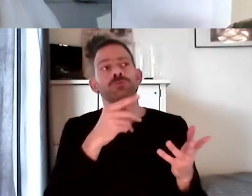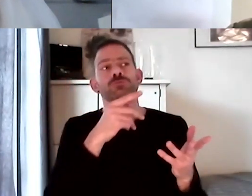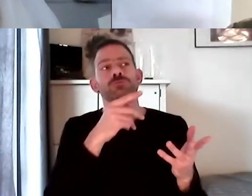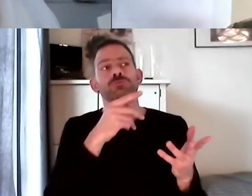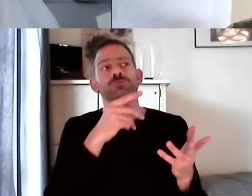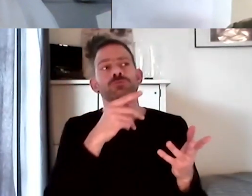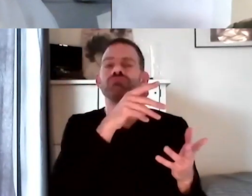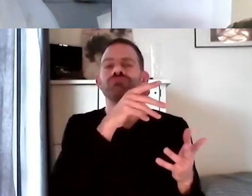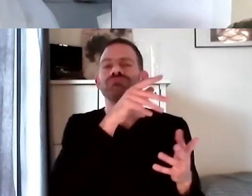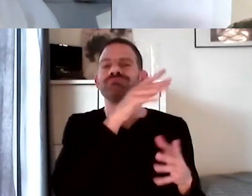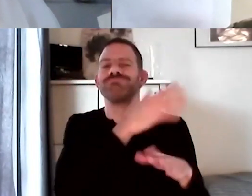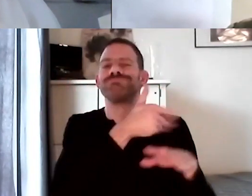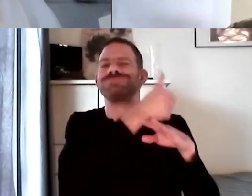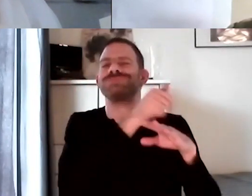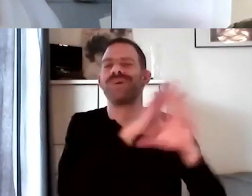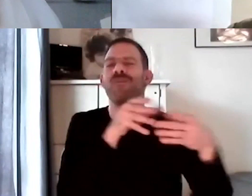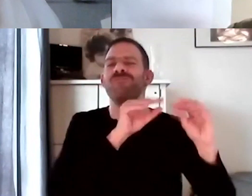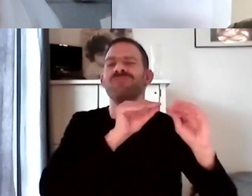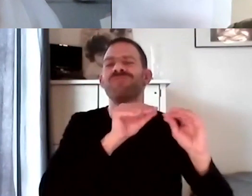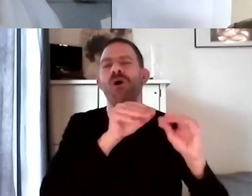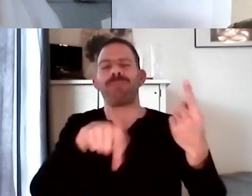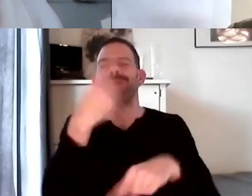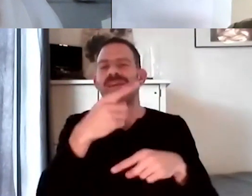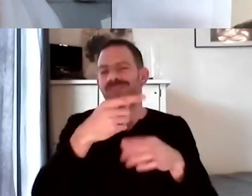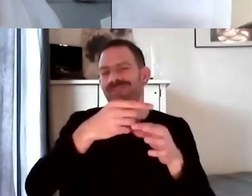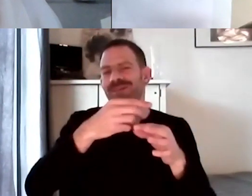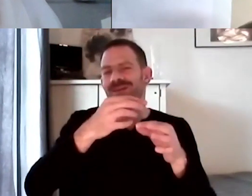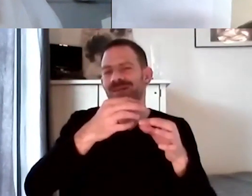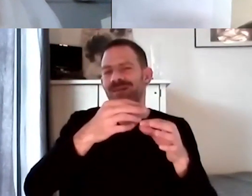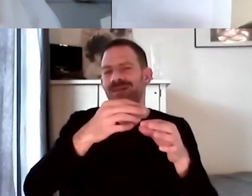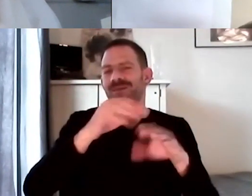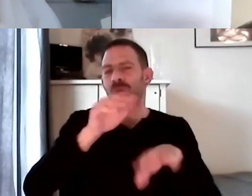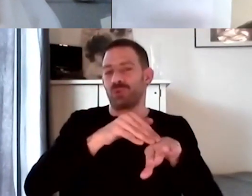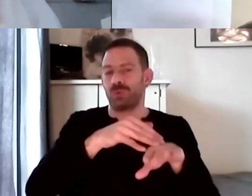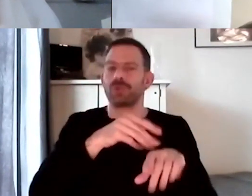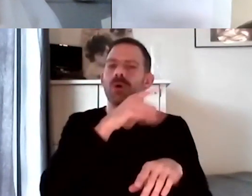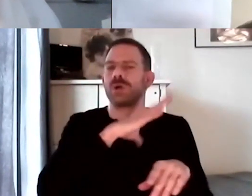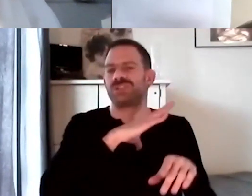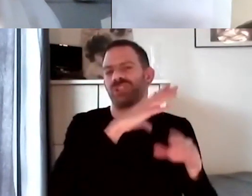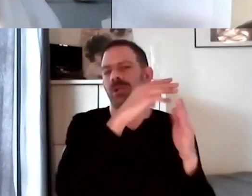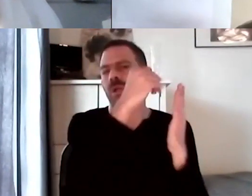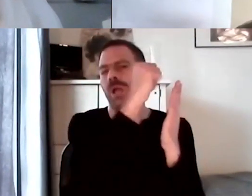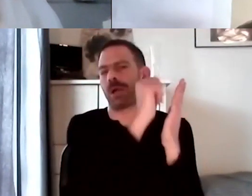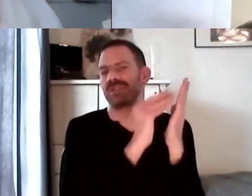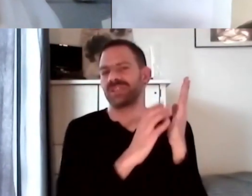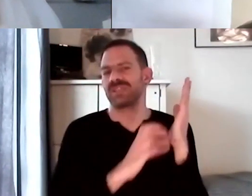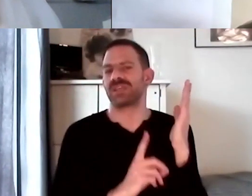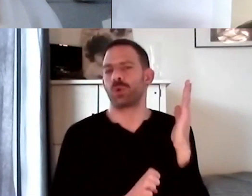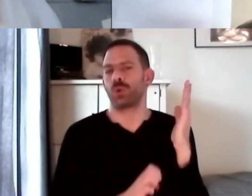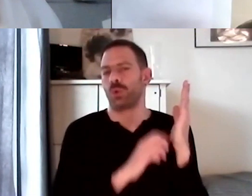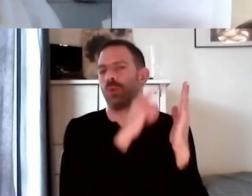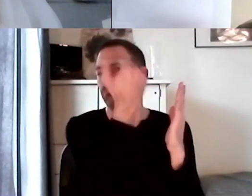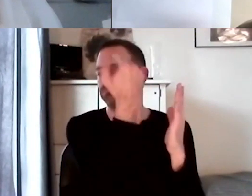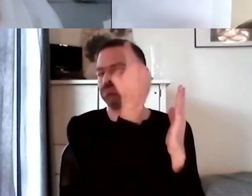de bilanteurs, entre guillemets, comme on s'appelle, de consultants, ont des annuaires de leurs certifiés. Voilà. Donc, par exemple, moi, j'ai été formée